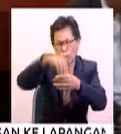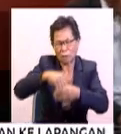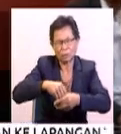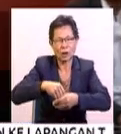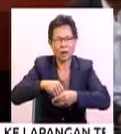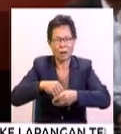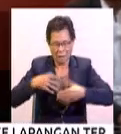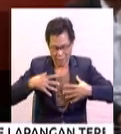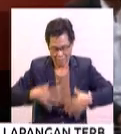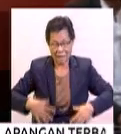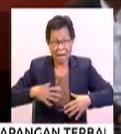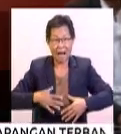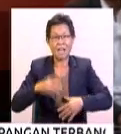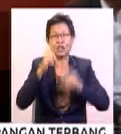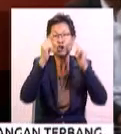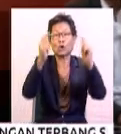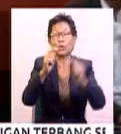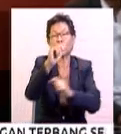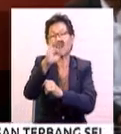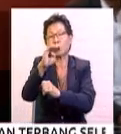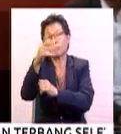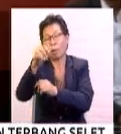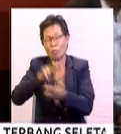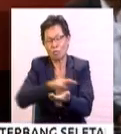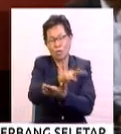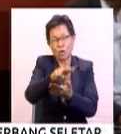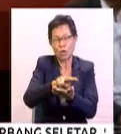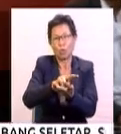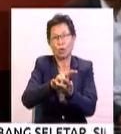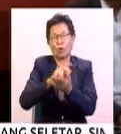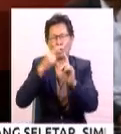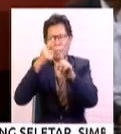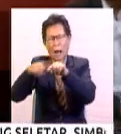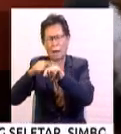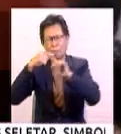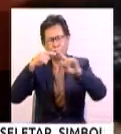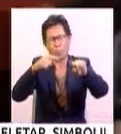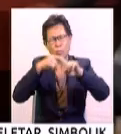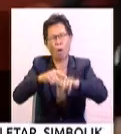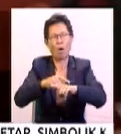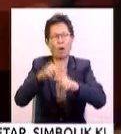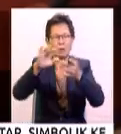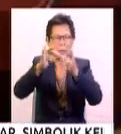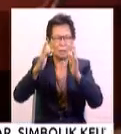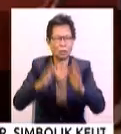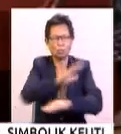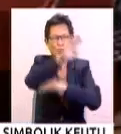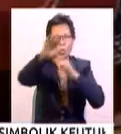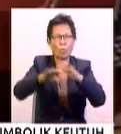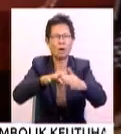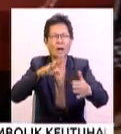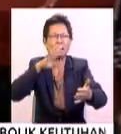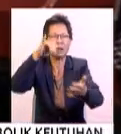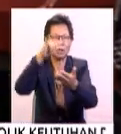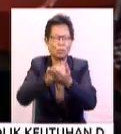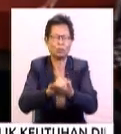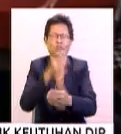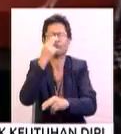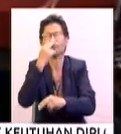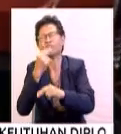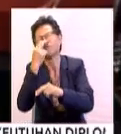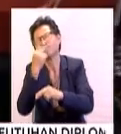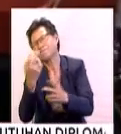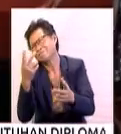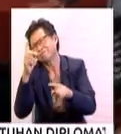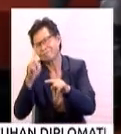Imam. Video tersebut mendapat pelbagai reaksi daripada netizen. Rata-rata netizen mengatakan perkara itu adalah lucu dan